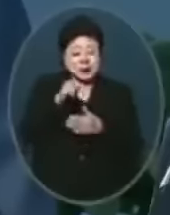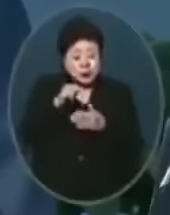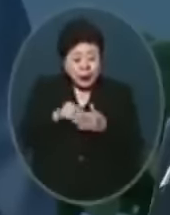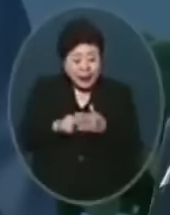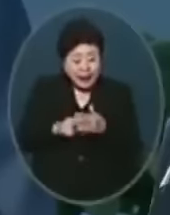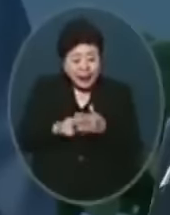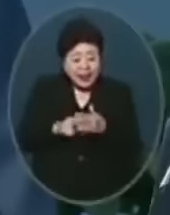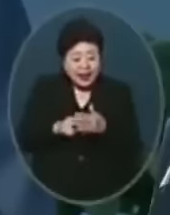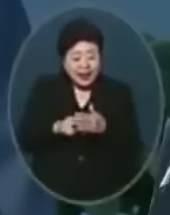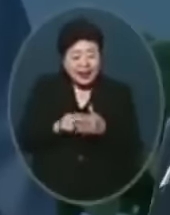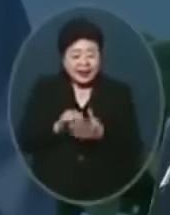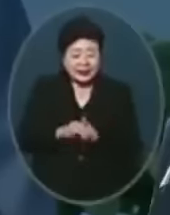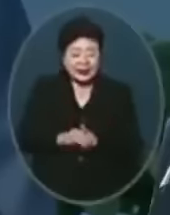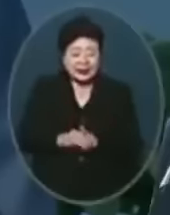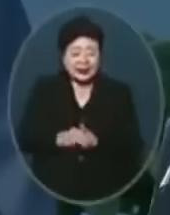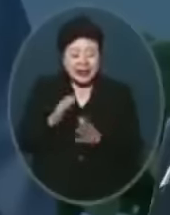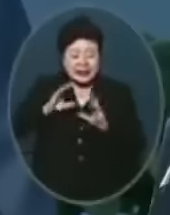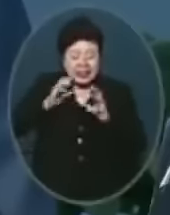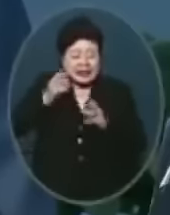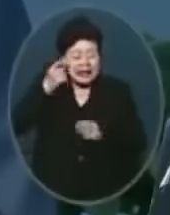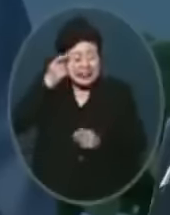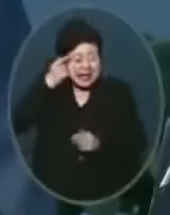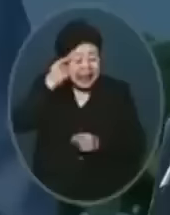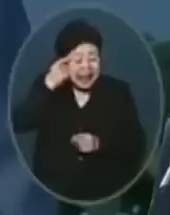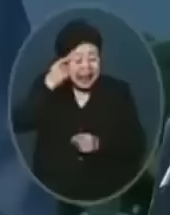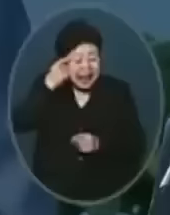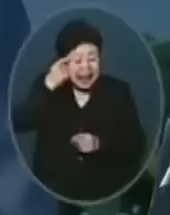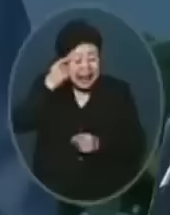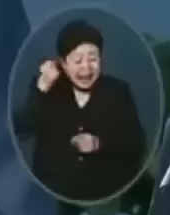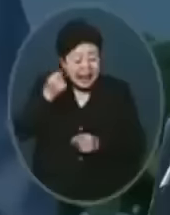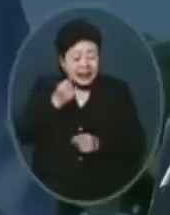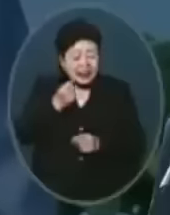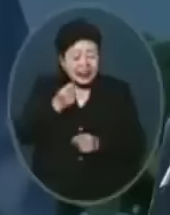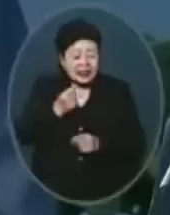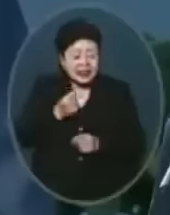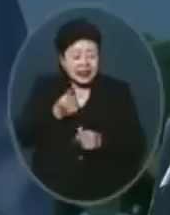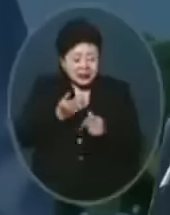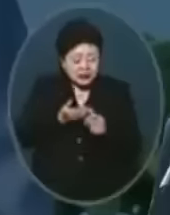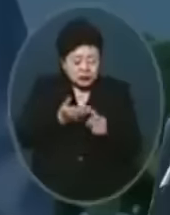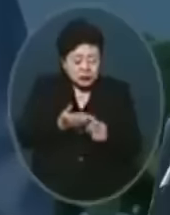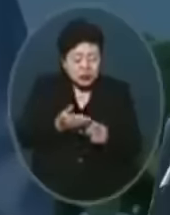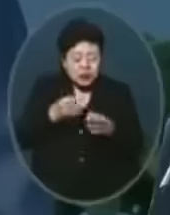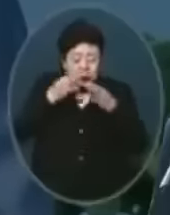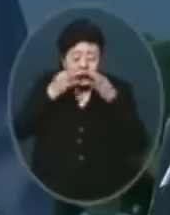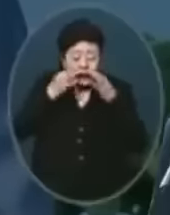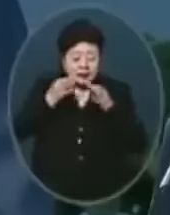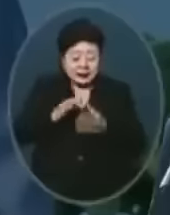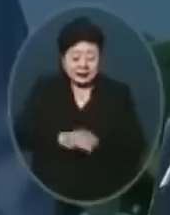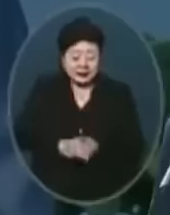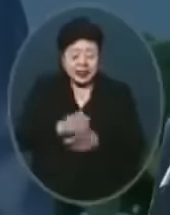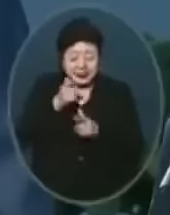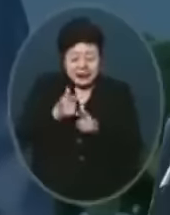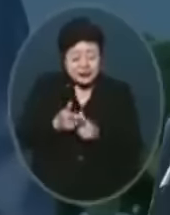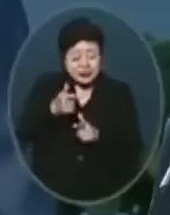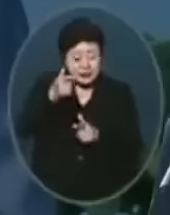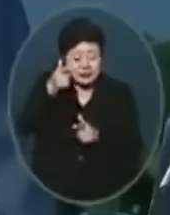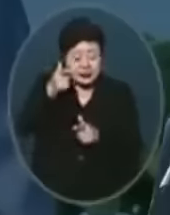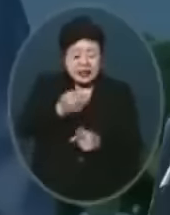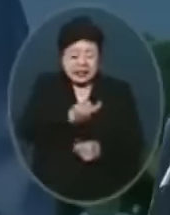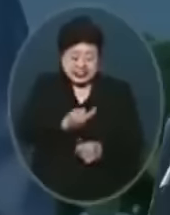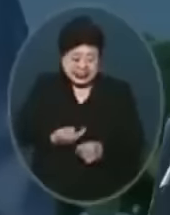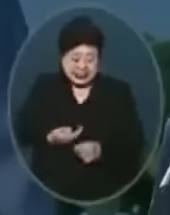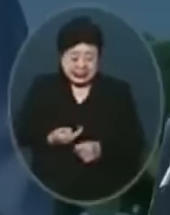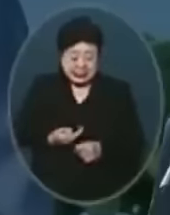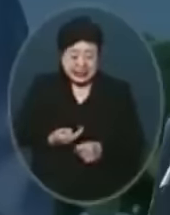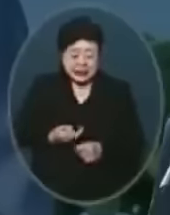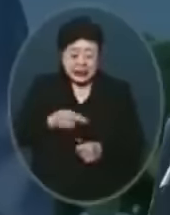마음속에 천국의 생각을 갖도록 하려고 애를 많이 썼습니다. 예수님이 제자들